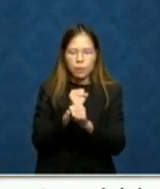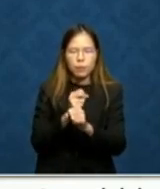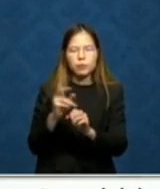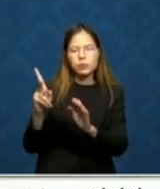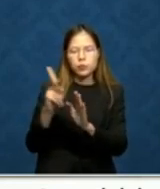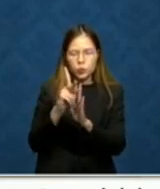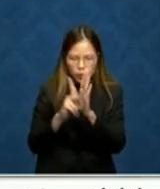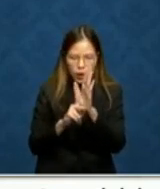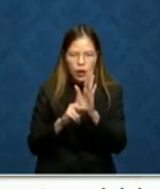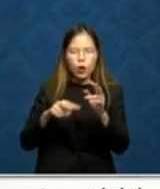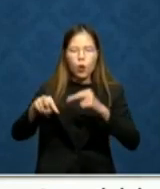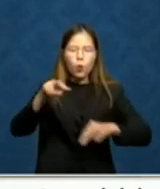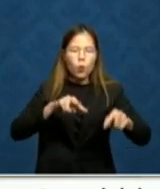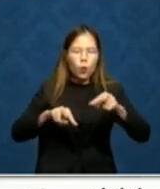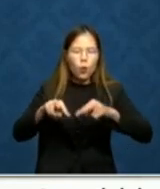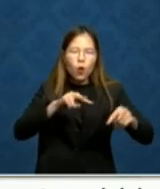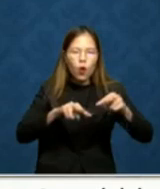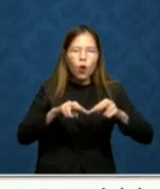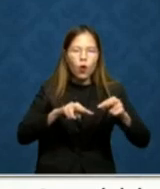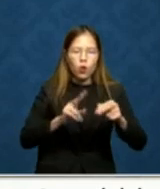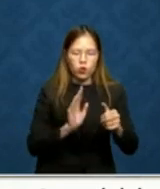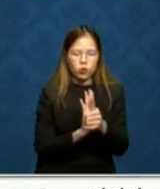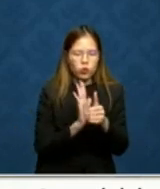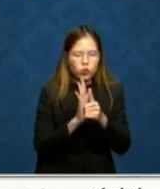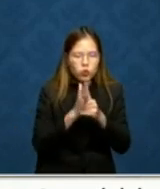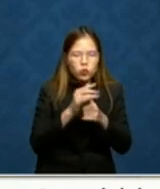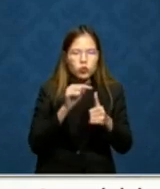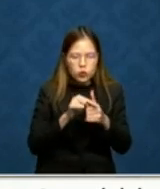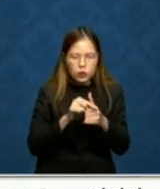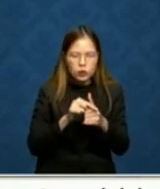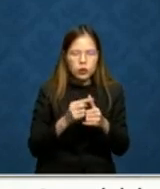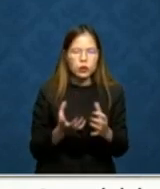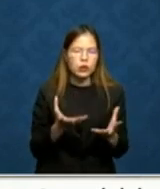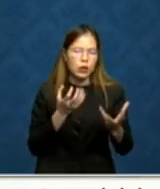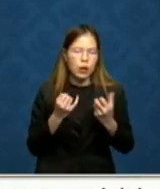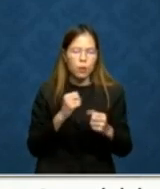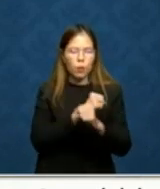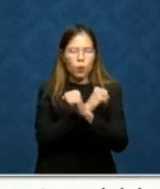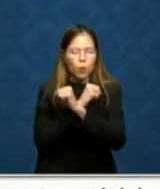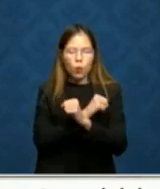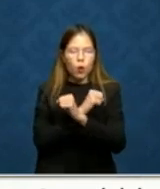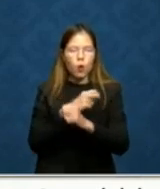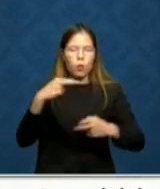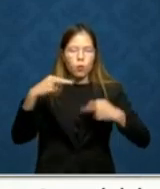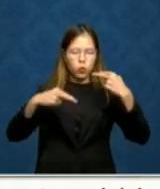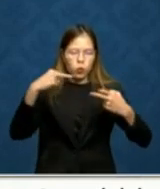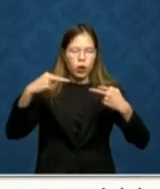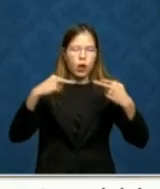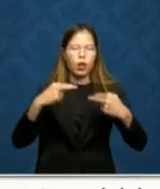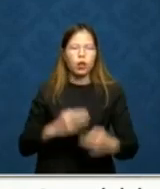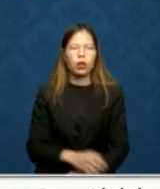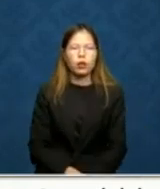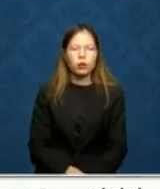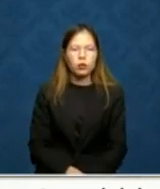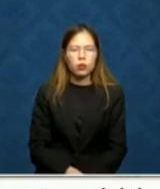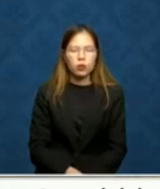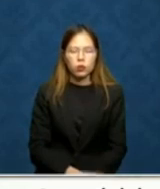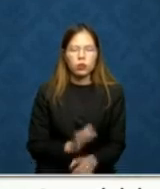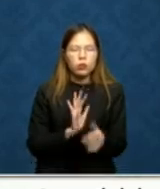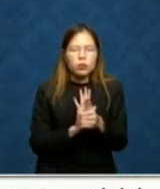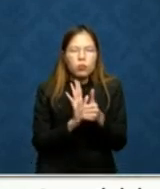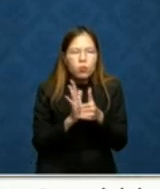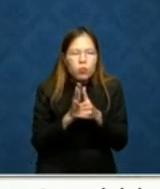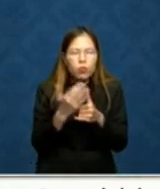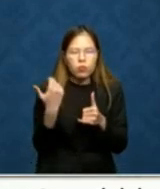ายคุ้มครองผู้เสียหายหรือผู้ถูกกระทำให้ได้รับการคุ้มครองอย่างแท้จริงการถูกคุกคามนั้น